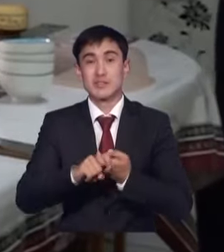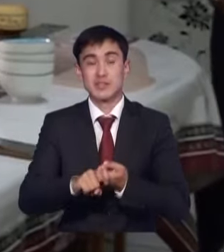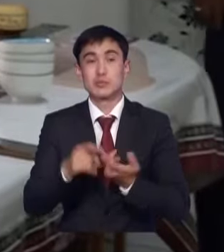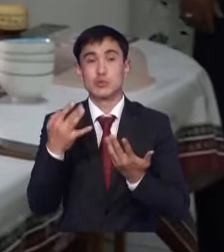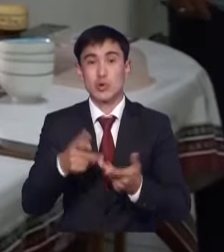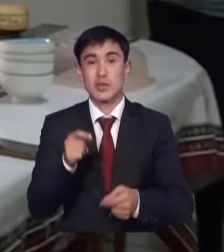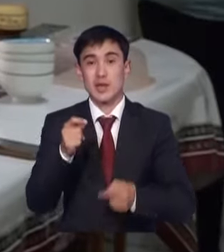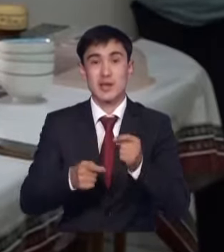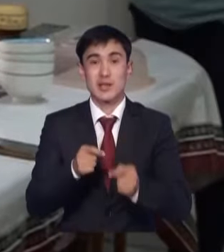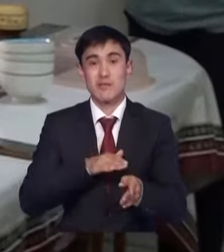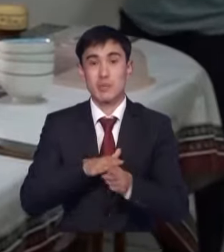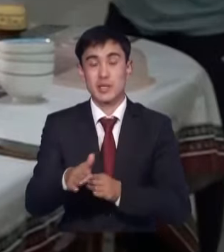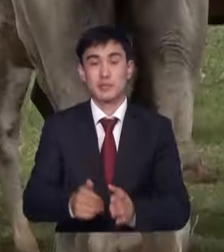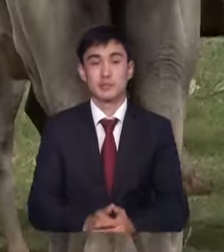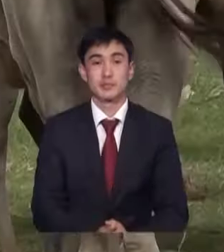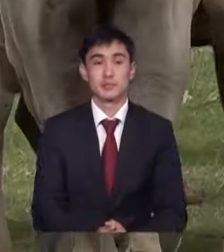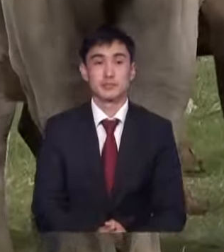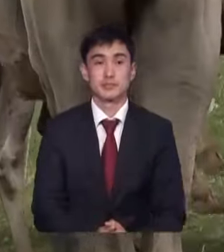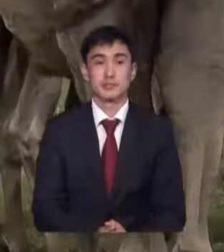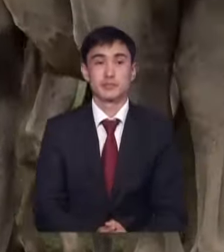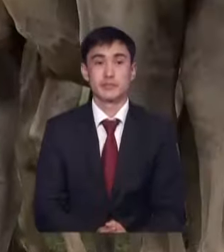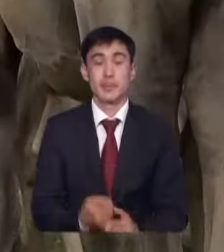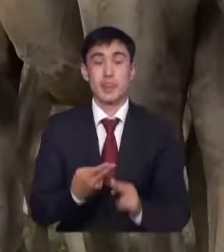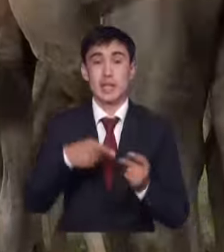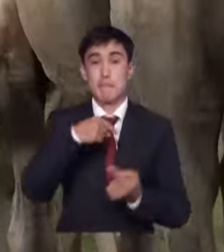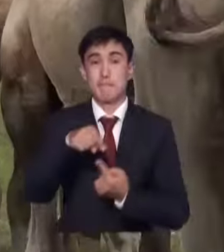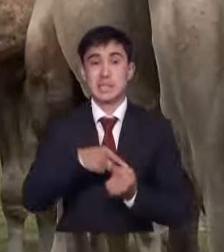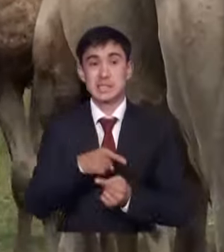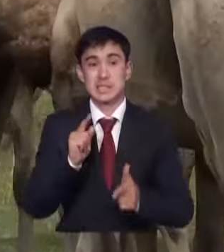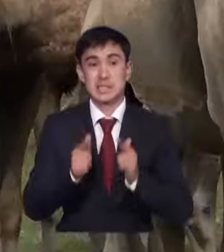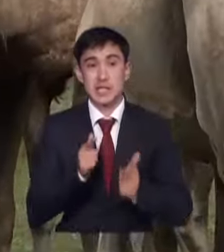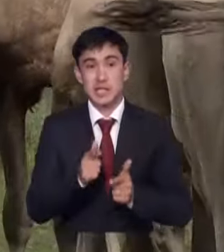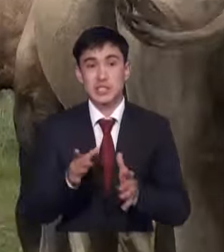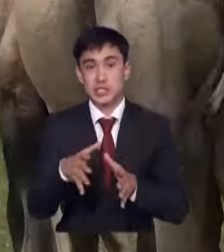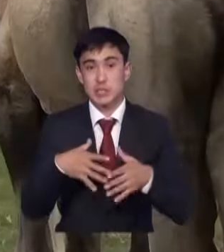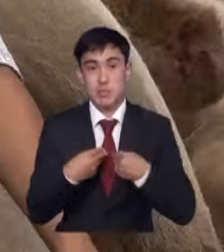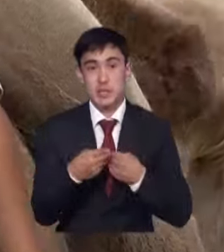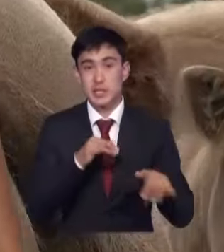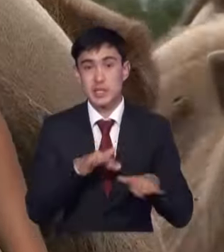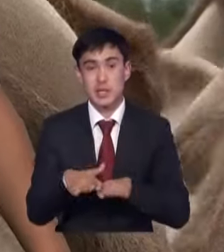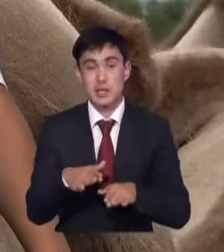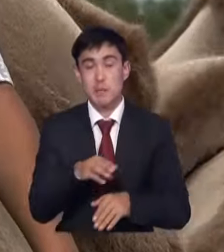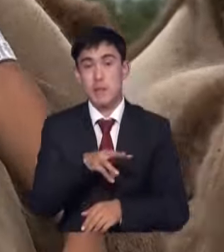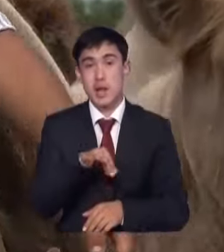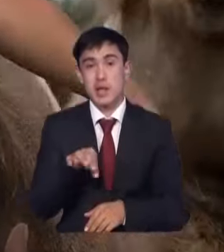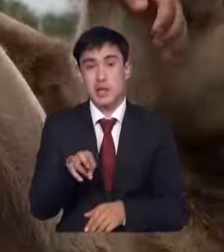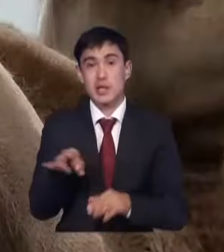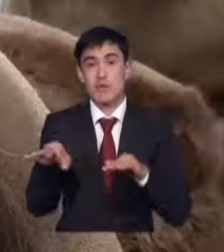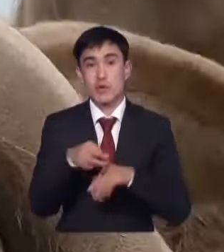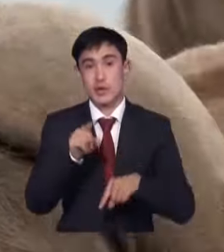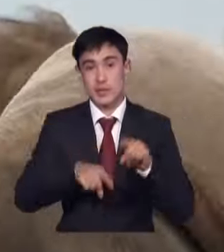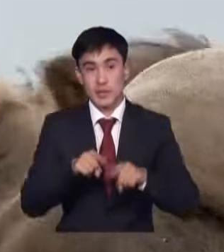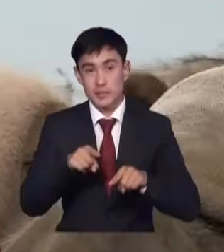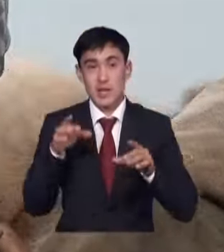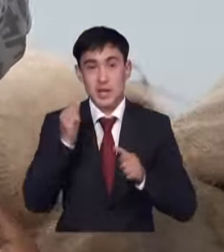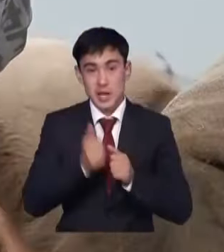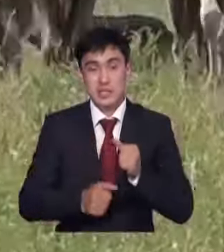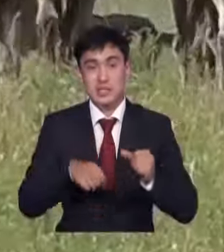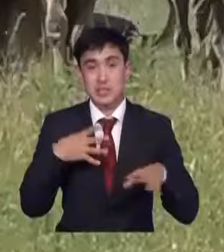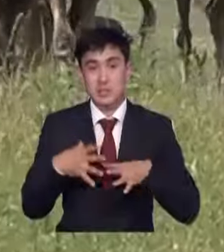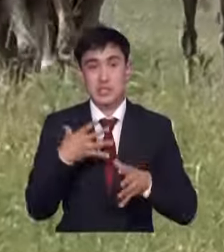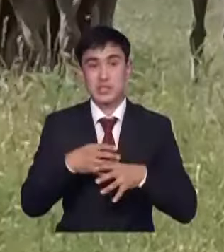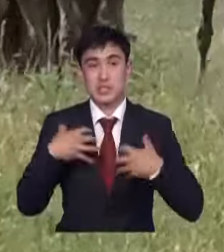сколько доений мы осуществляем. Этот бизнес – настоящее семейное дело для миллионера и его родных. Здесь каждый